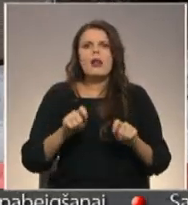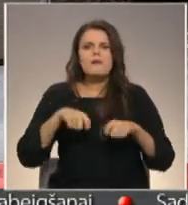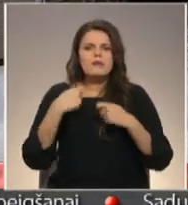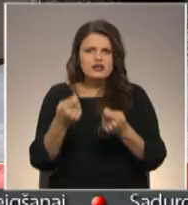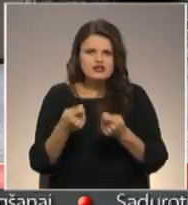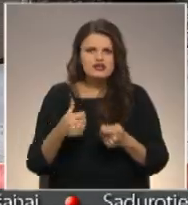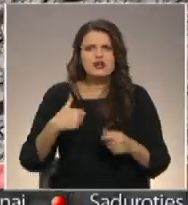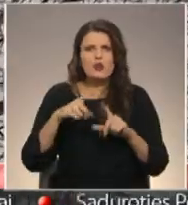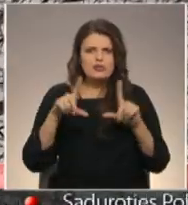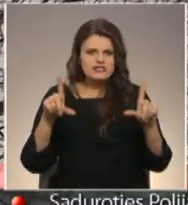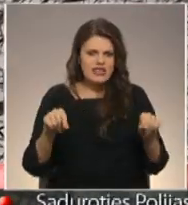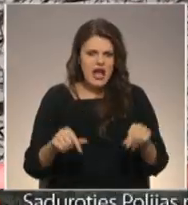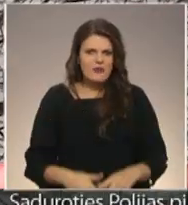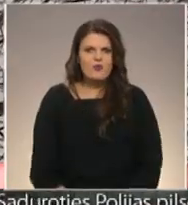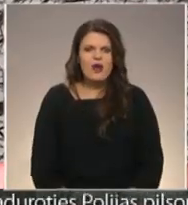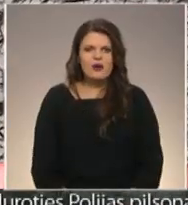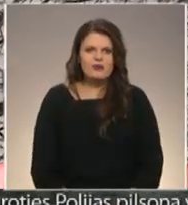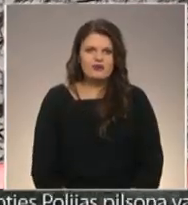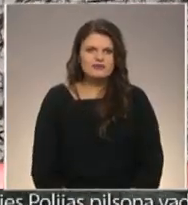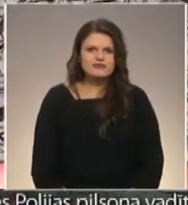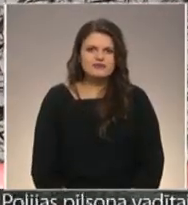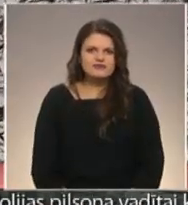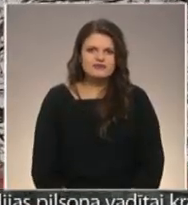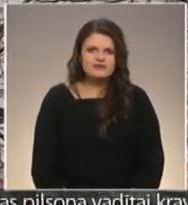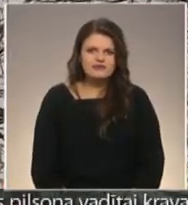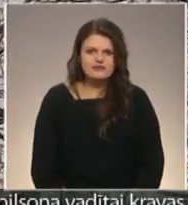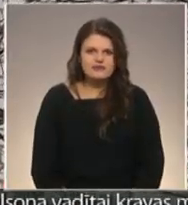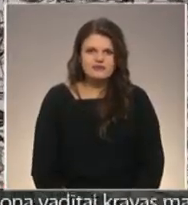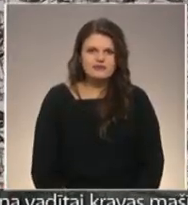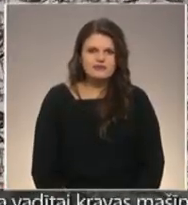piešķīrusi uzņēmumam. Sandra Leitāne, Andris Pāns, TV Spektrs.